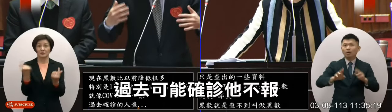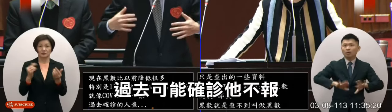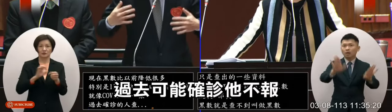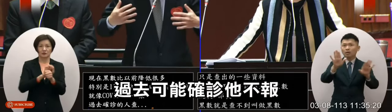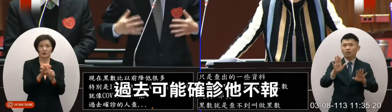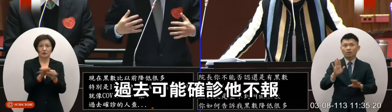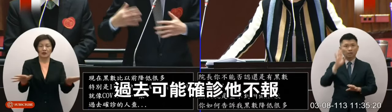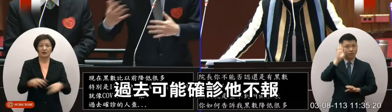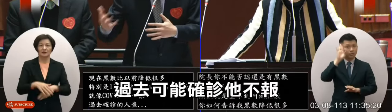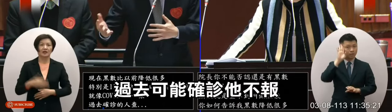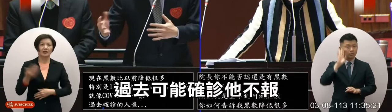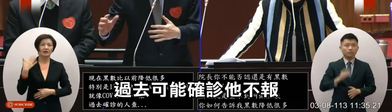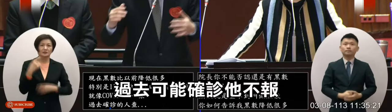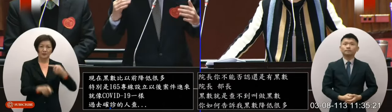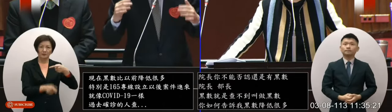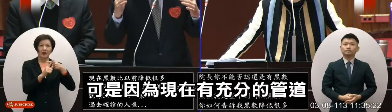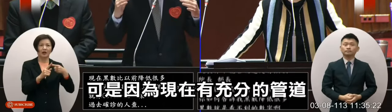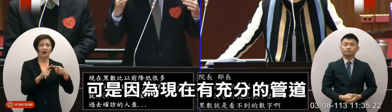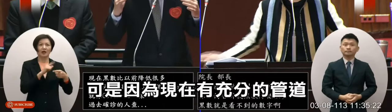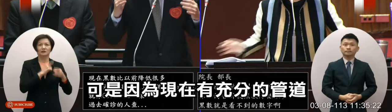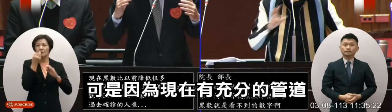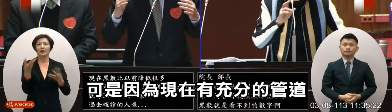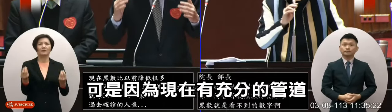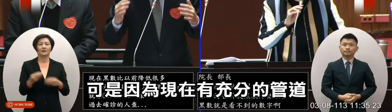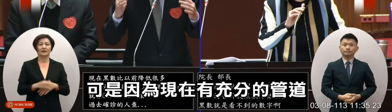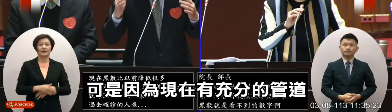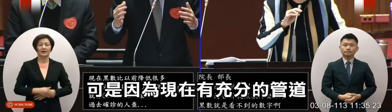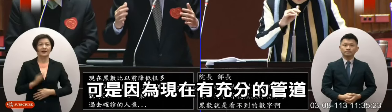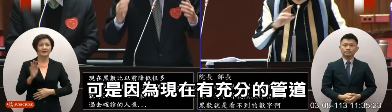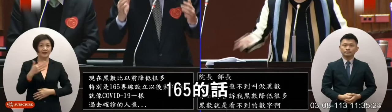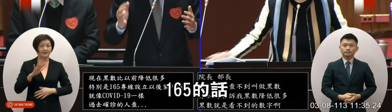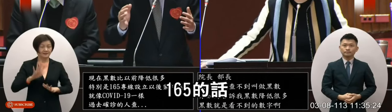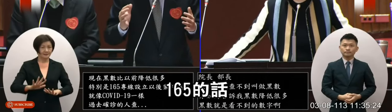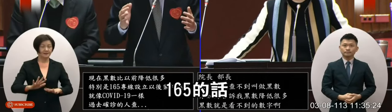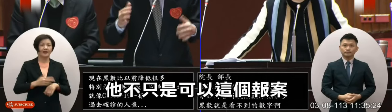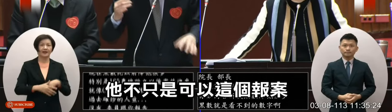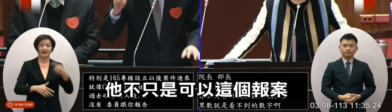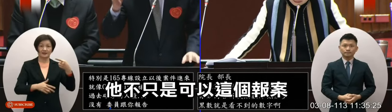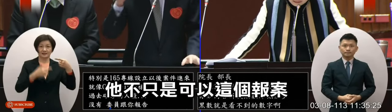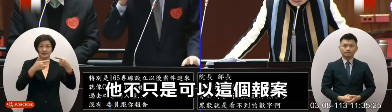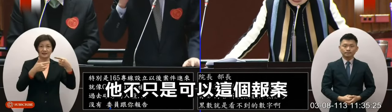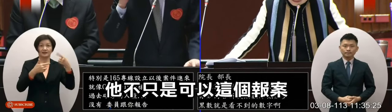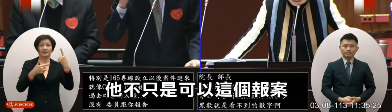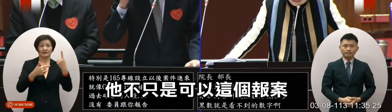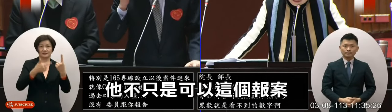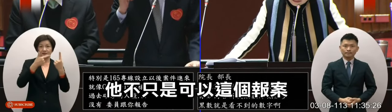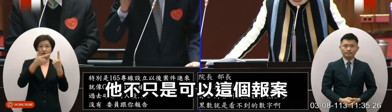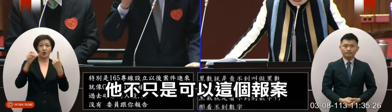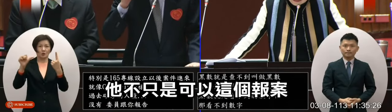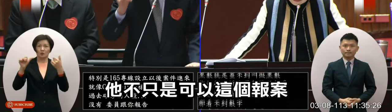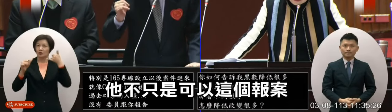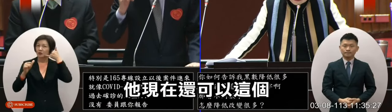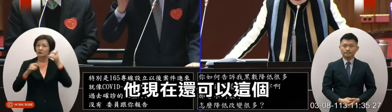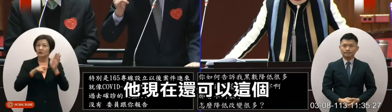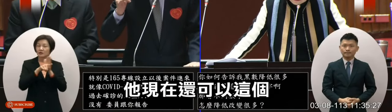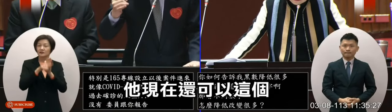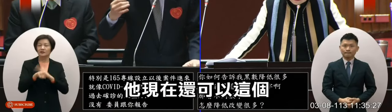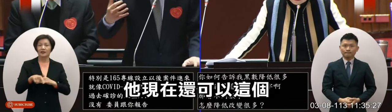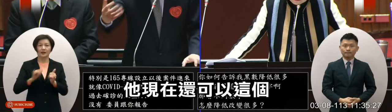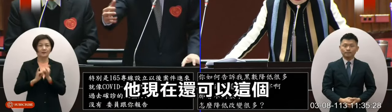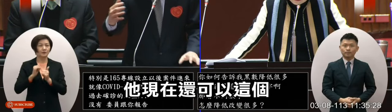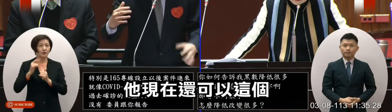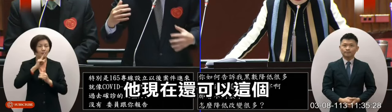一样，过去可能确诊他不报，可是因为现在有充分的管道165的话，它不只是可以这个报案，它现